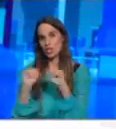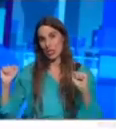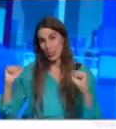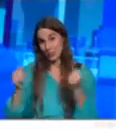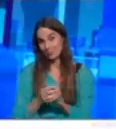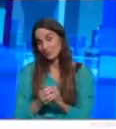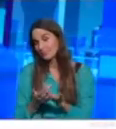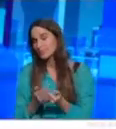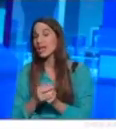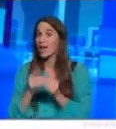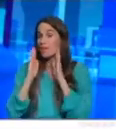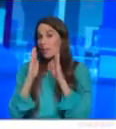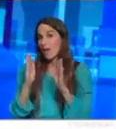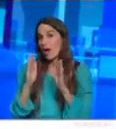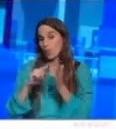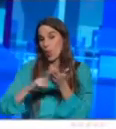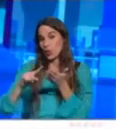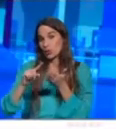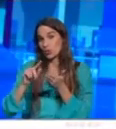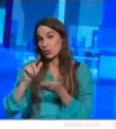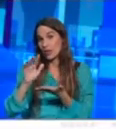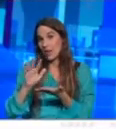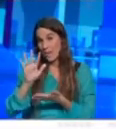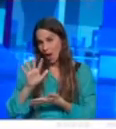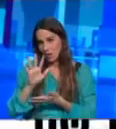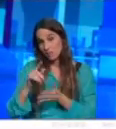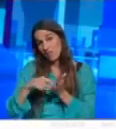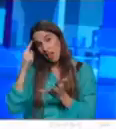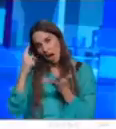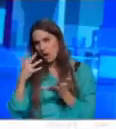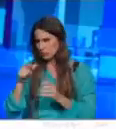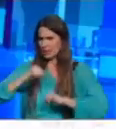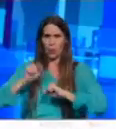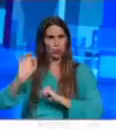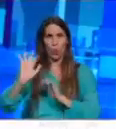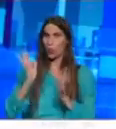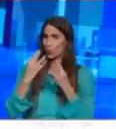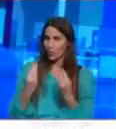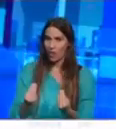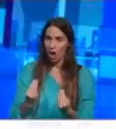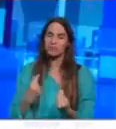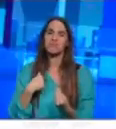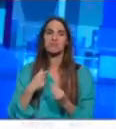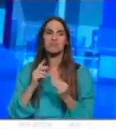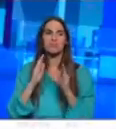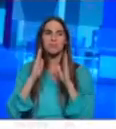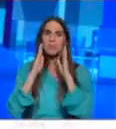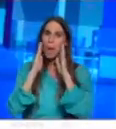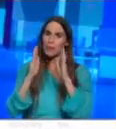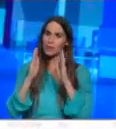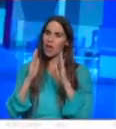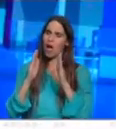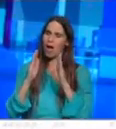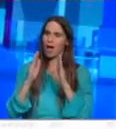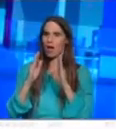את יודעת, אני מניחה שבחודש מאי, על פי כל הערכות, ההתנהגות שלו מאוד טובה. אז אני מעריכה שהוא ינוקה